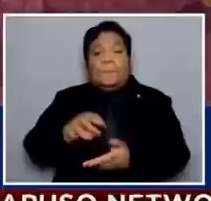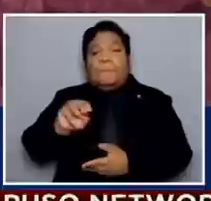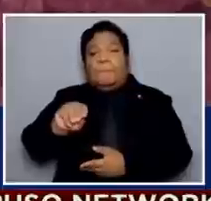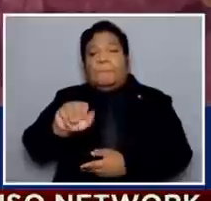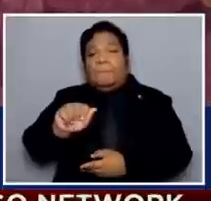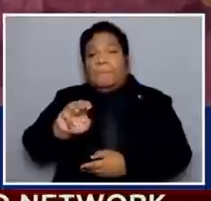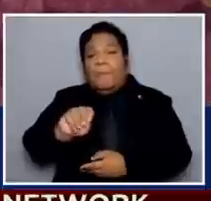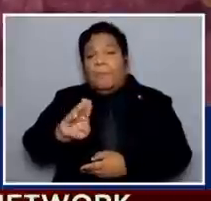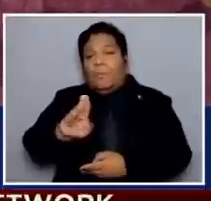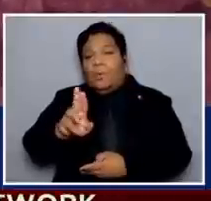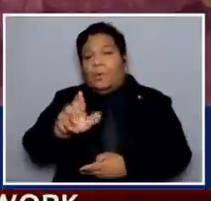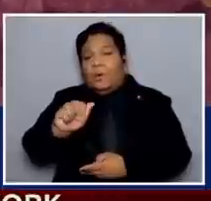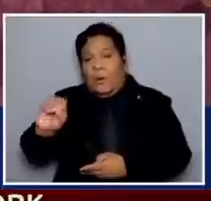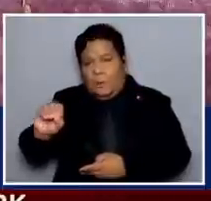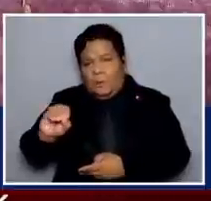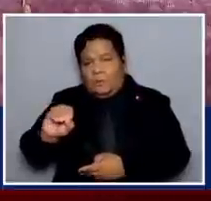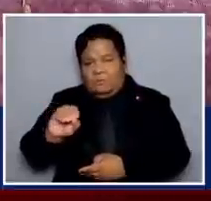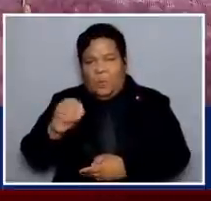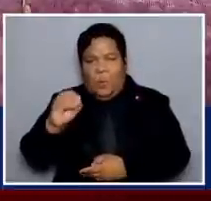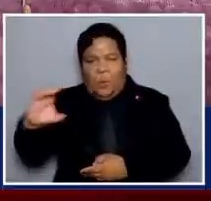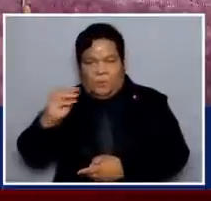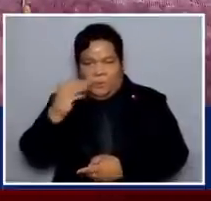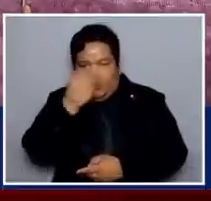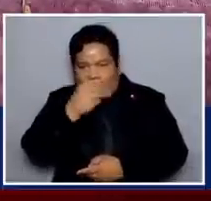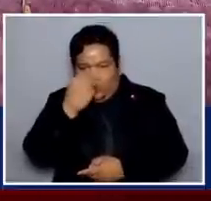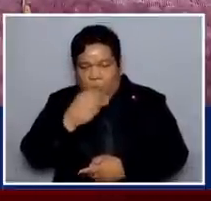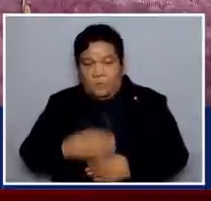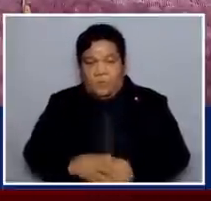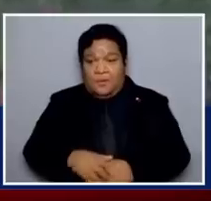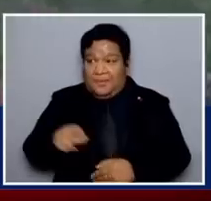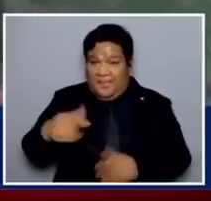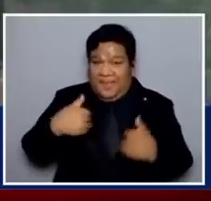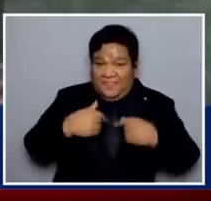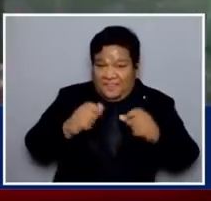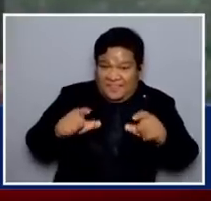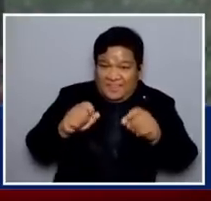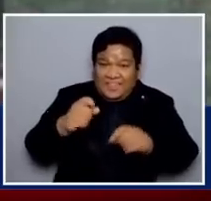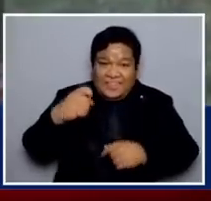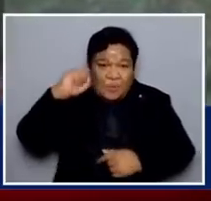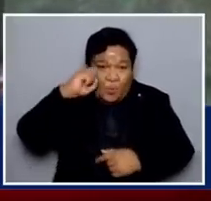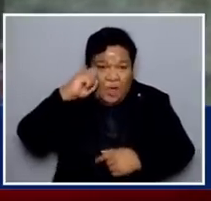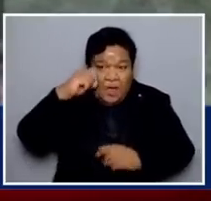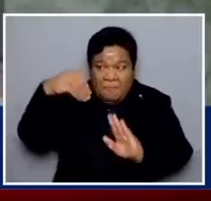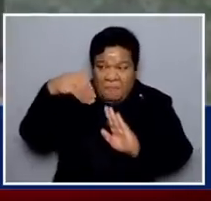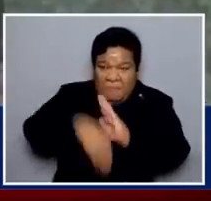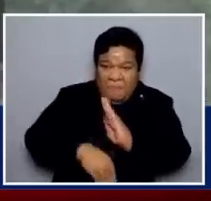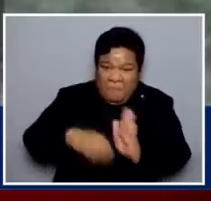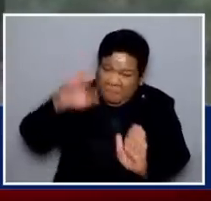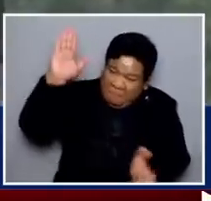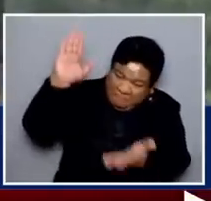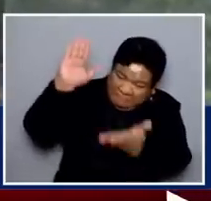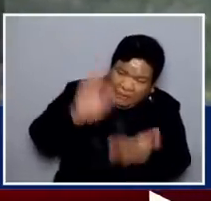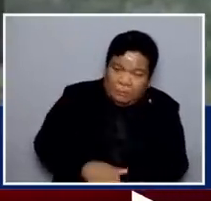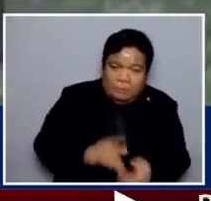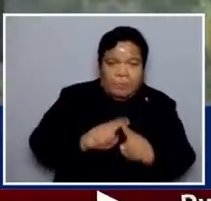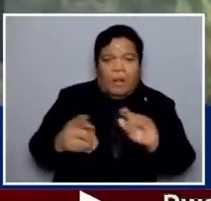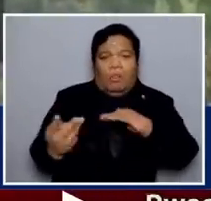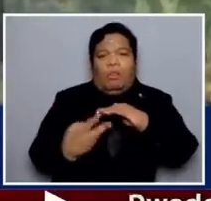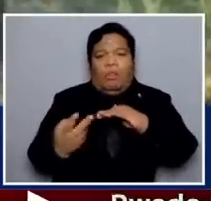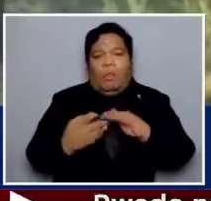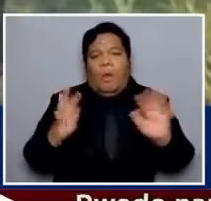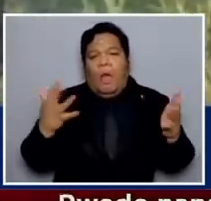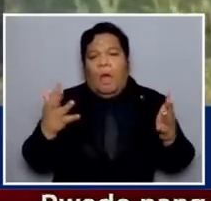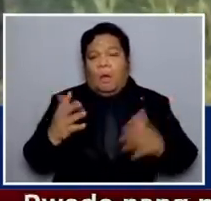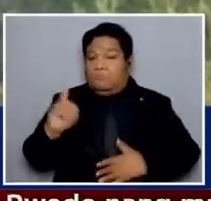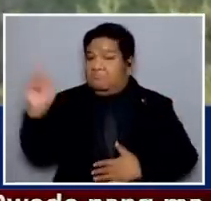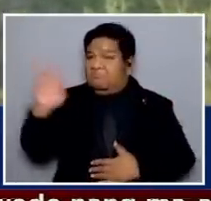sibuyas, bumagsak na nga ang presyo pero wala pa ring buyer. Wala naman po nadating na magandang presyo kaya po nabubulok na. Araw-araw